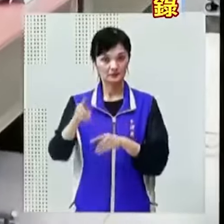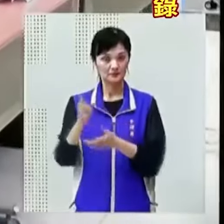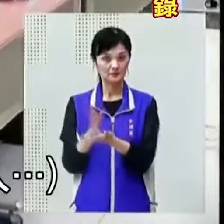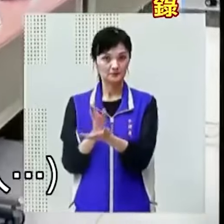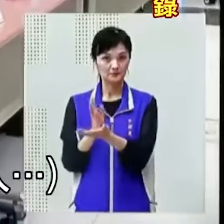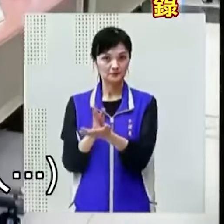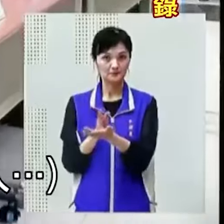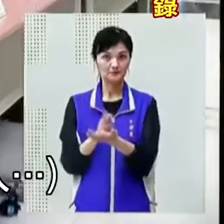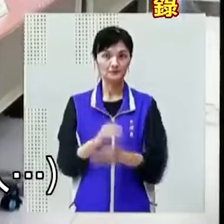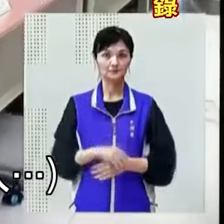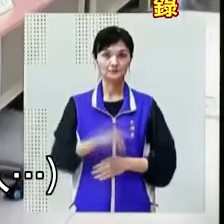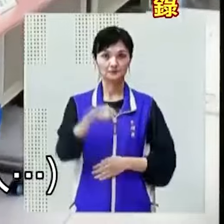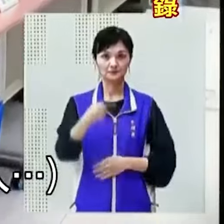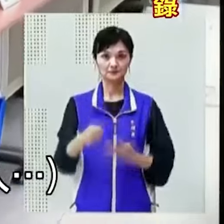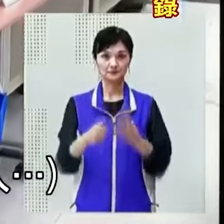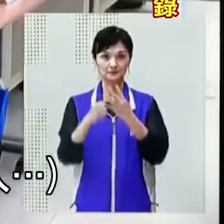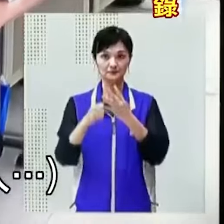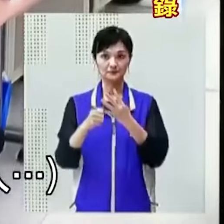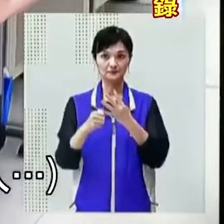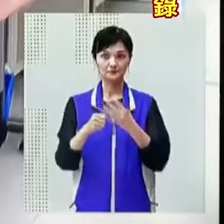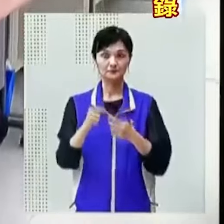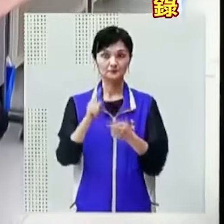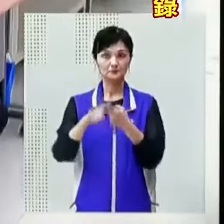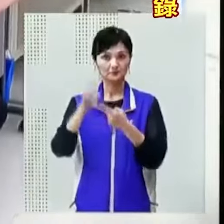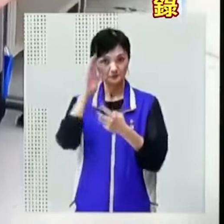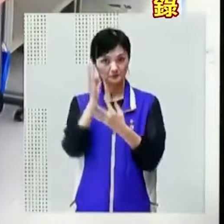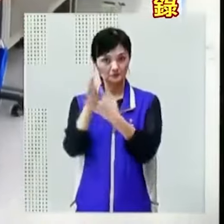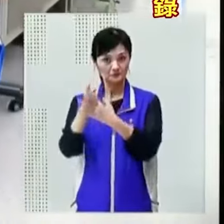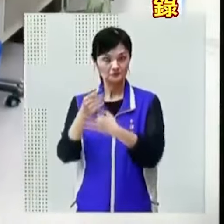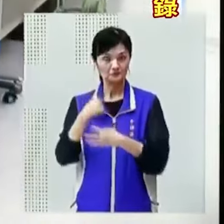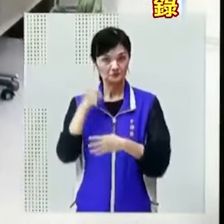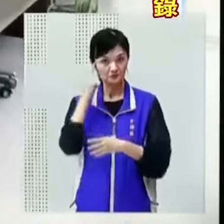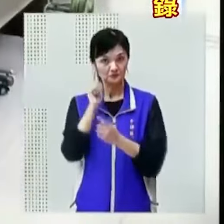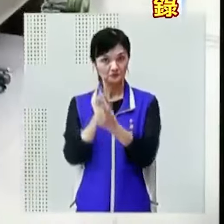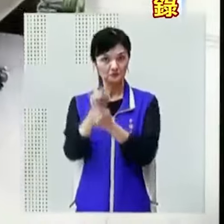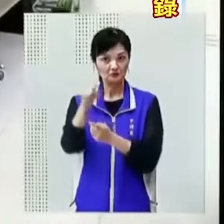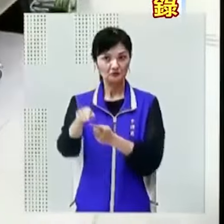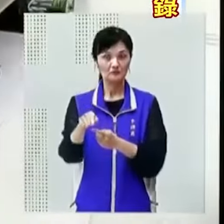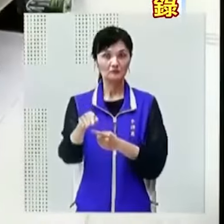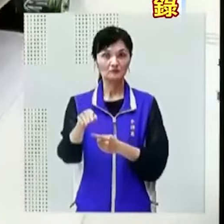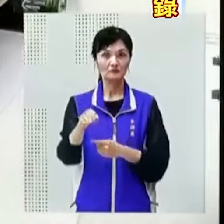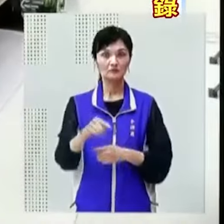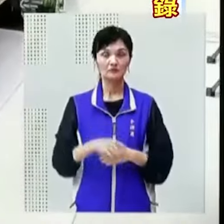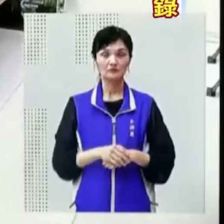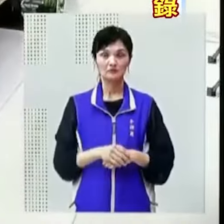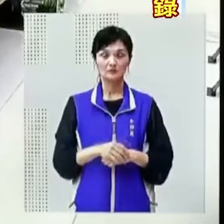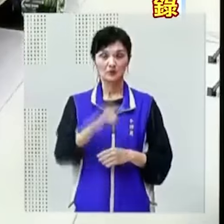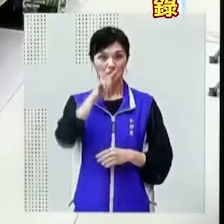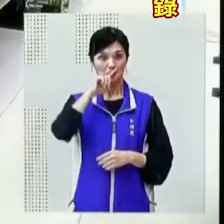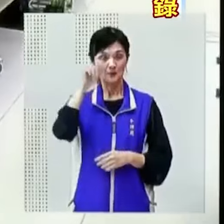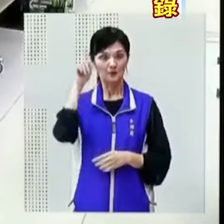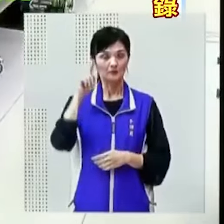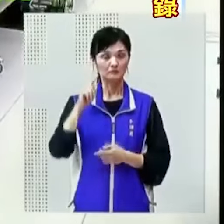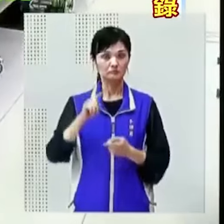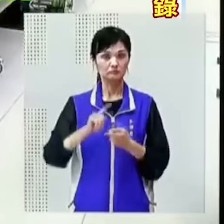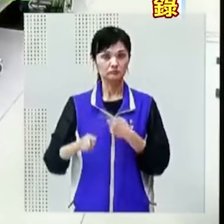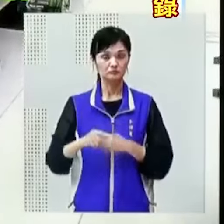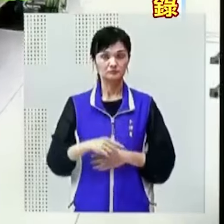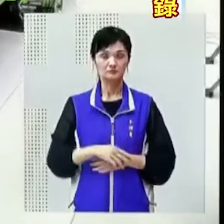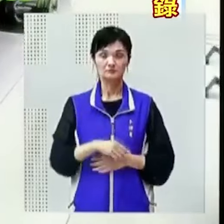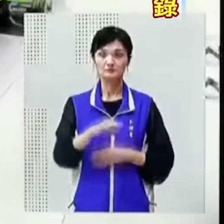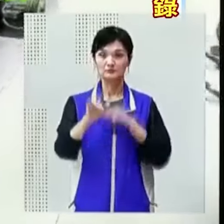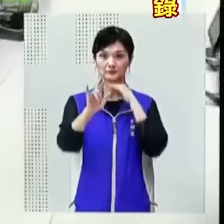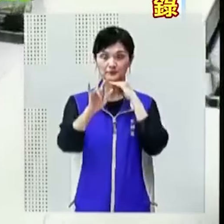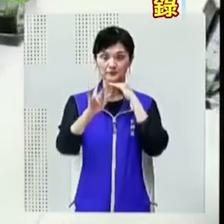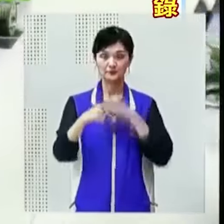那个执行，那 接下来请第四位。 如果这样子的话，我要对现在的这一个 好 这个主持声明 那个声